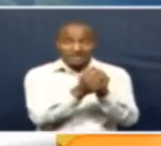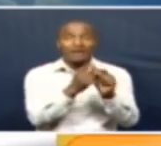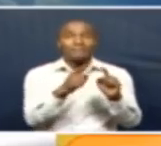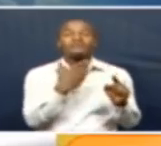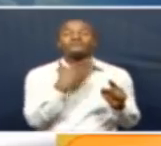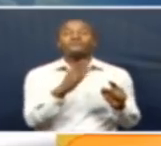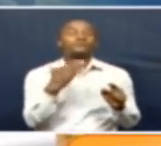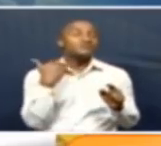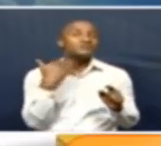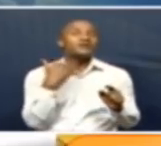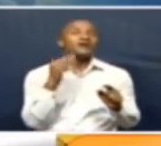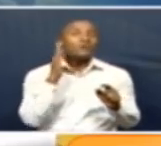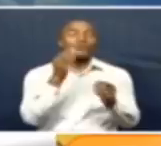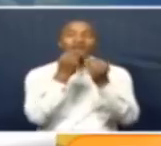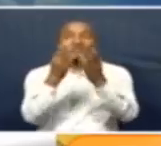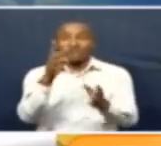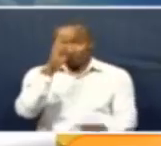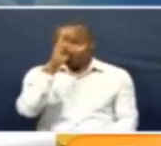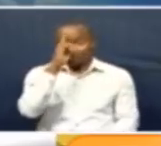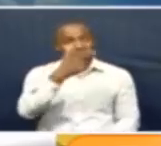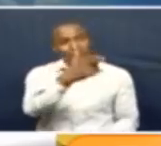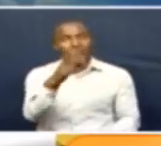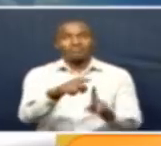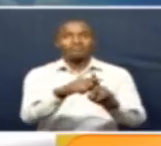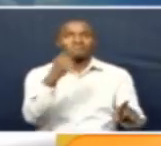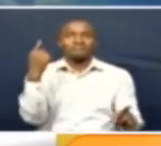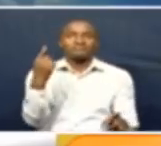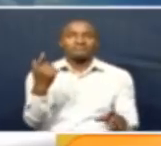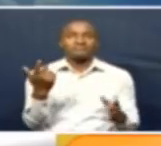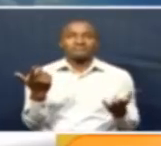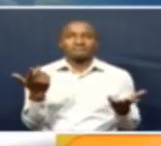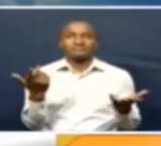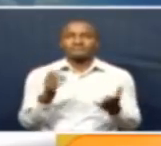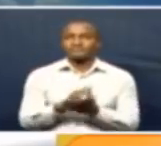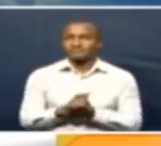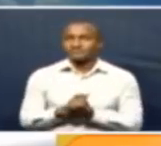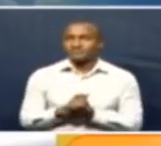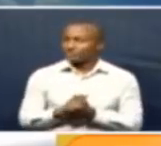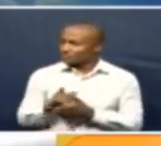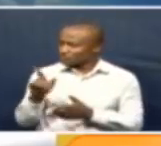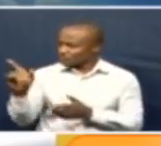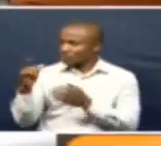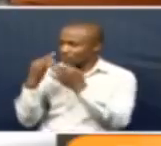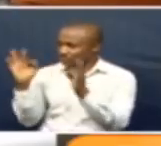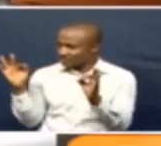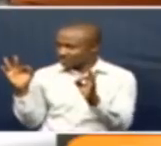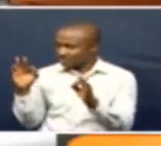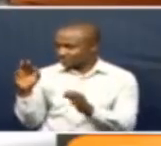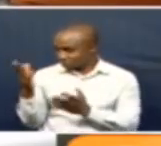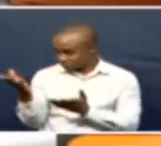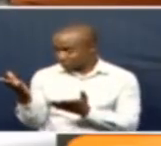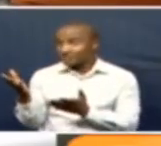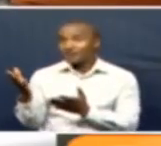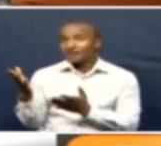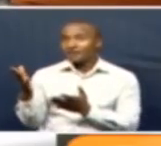kufanya, bado ataenda kuhuse kwa polisi na utauawa. Mm-hmm. So ulikuja ukaachiliwa Mary. Mm-hmm.